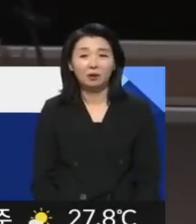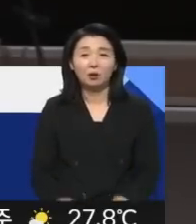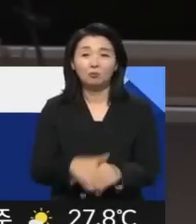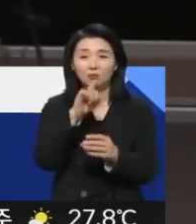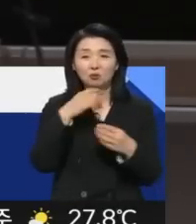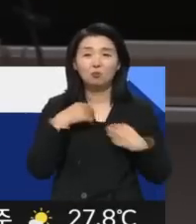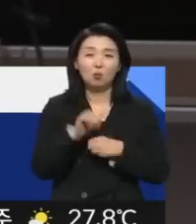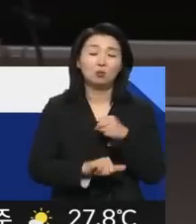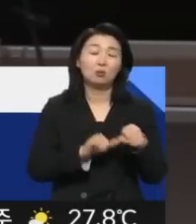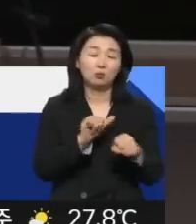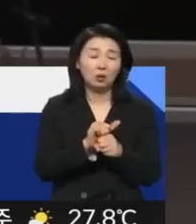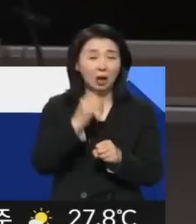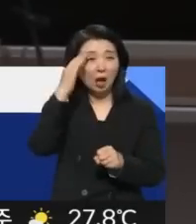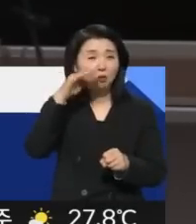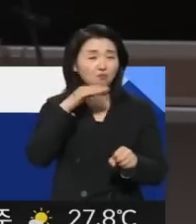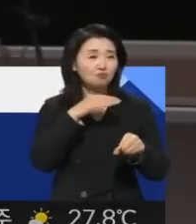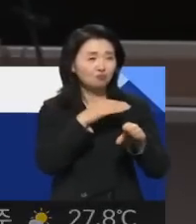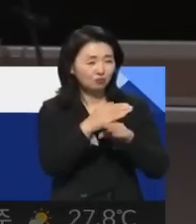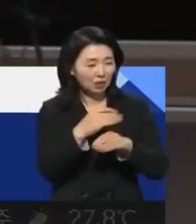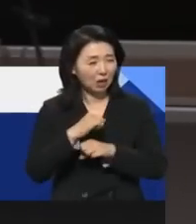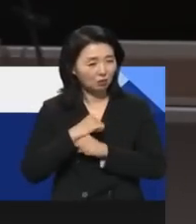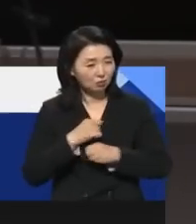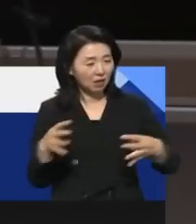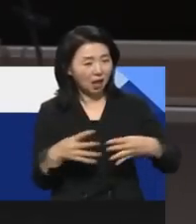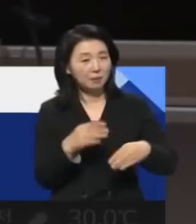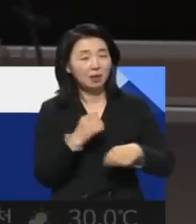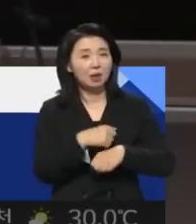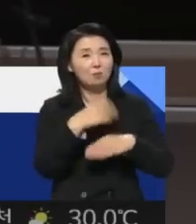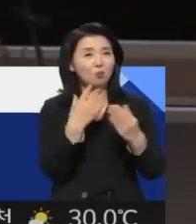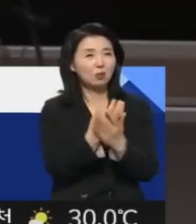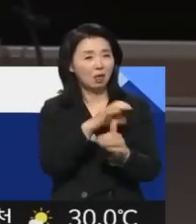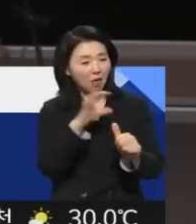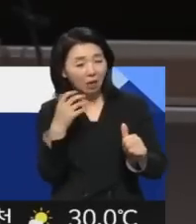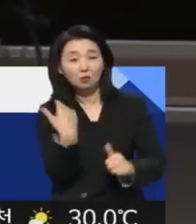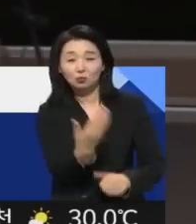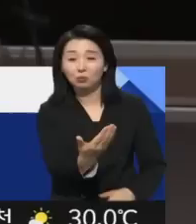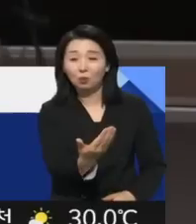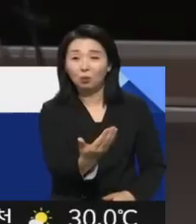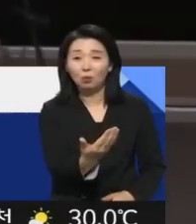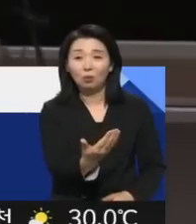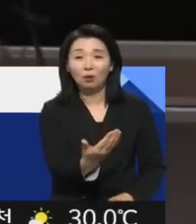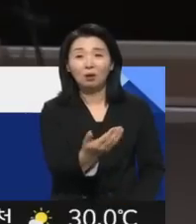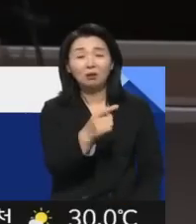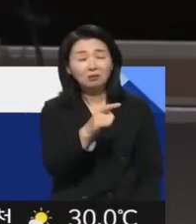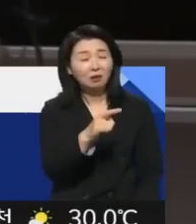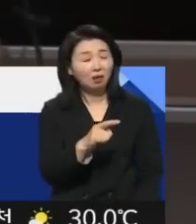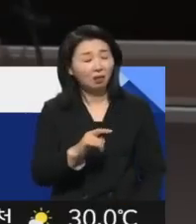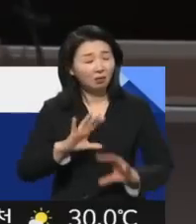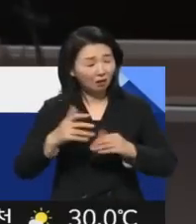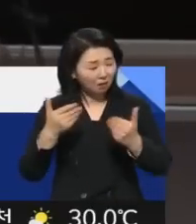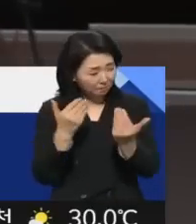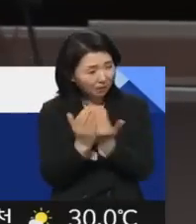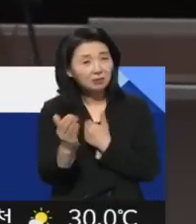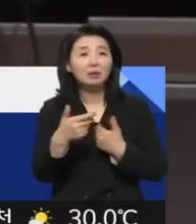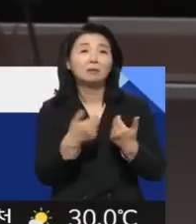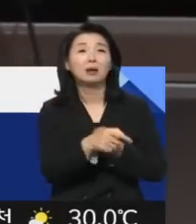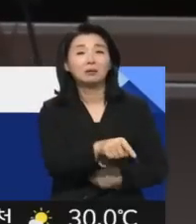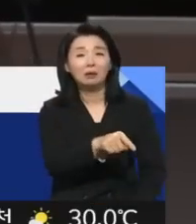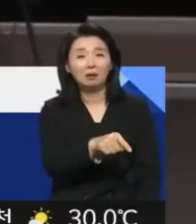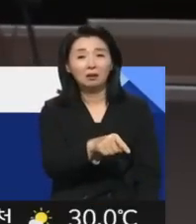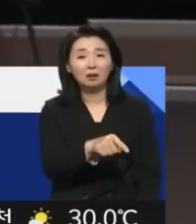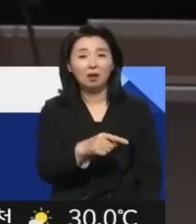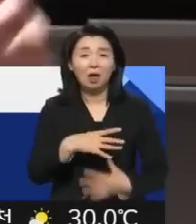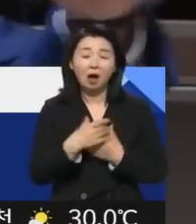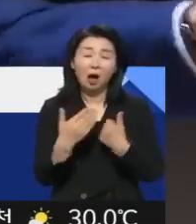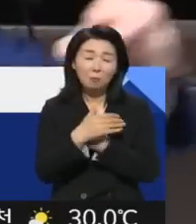군사 합의하면서 얼마나 많은 무장해제를 했습니까? 그게 반국가 아닙니까? 우리는 안보를